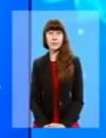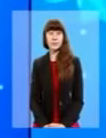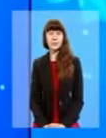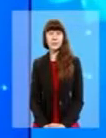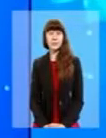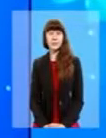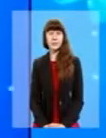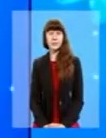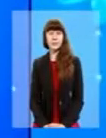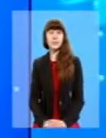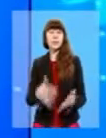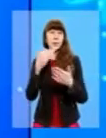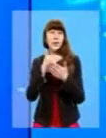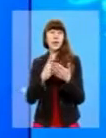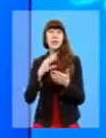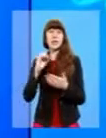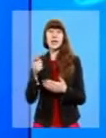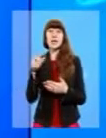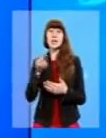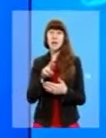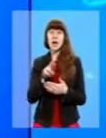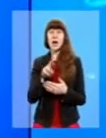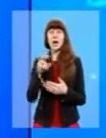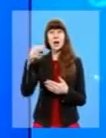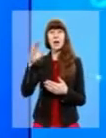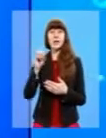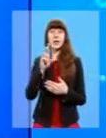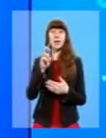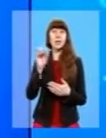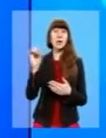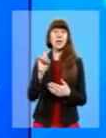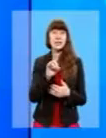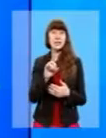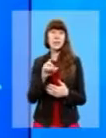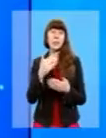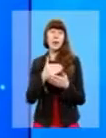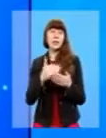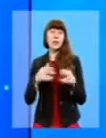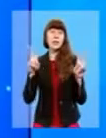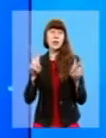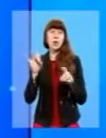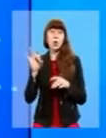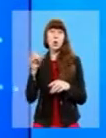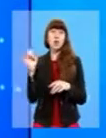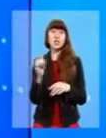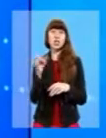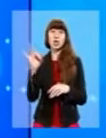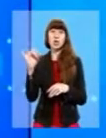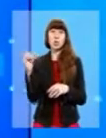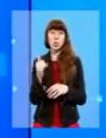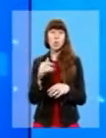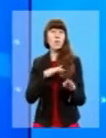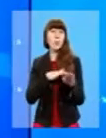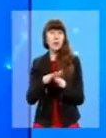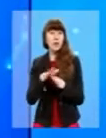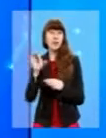Елбасының болашаққа бағдар рухани жаңғыру бағдарламалық мақаласы Алтынсарин ауданында жүйелі жүзеге асып келеді. Әсіресе мемлекеттік тілдің қолдан саясын